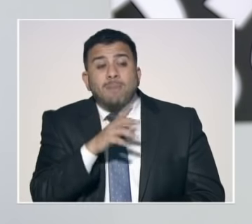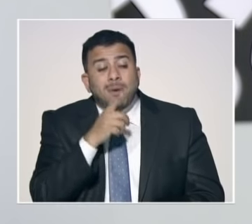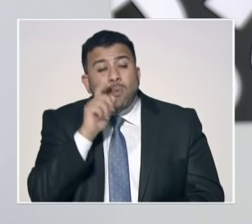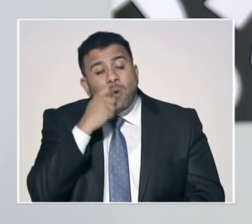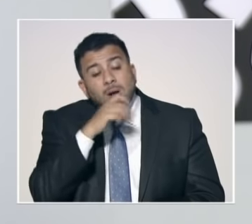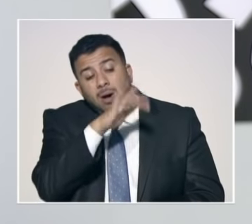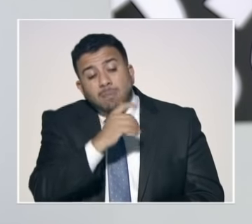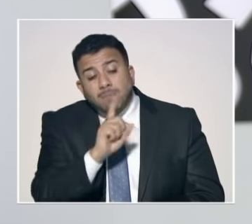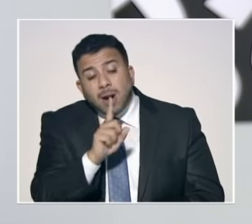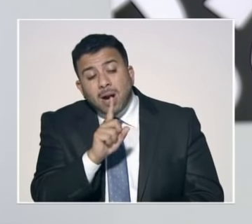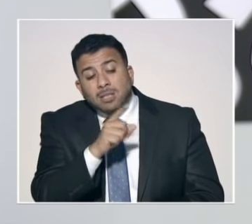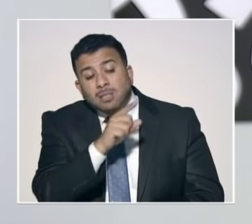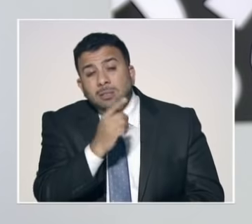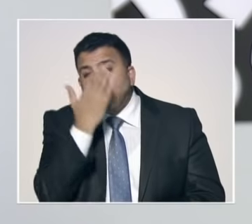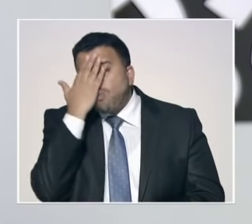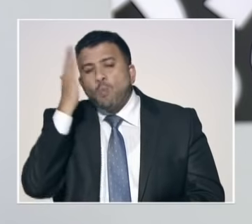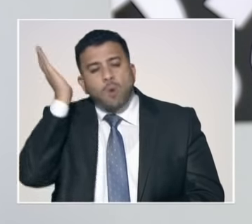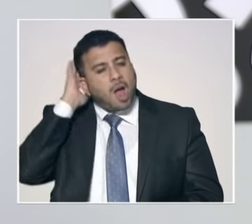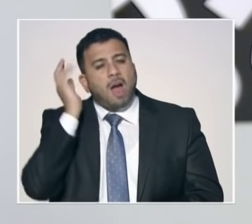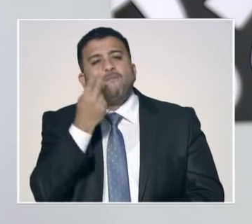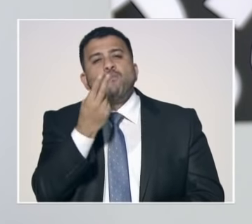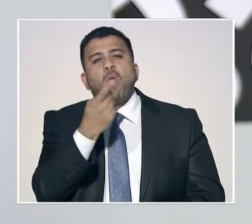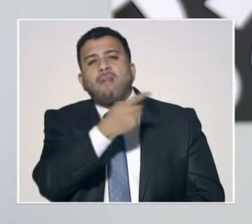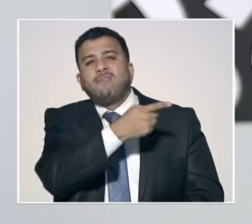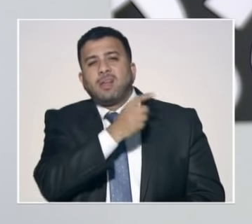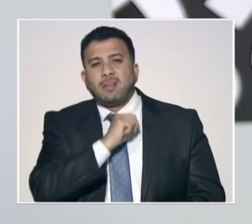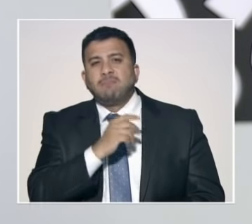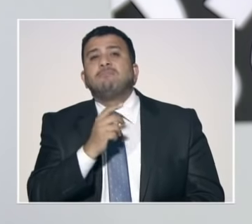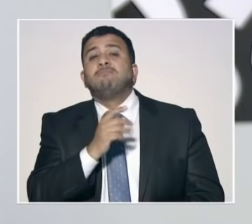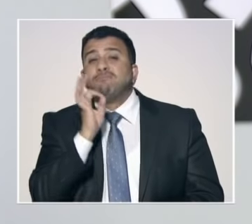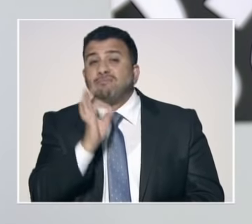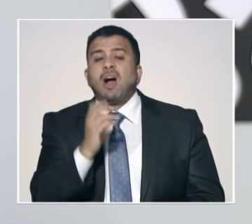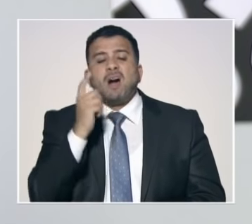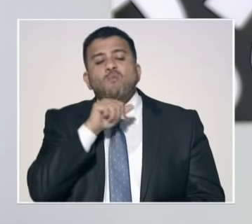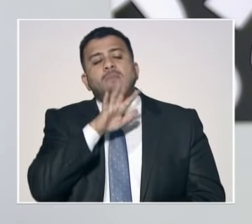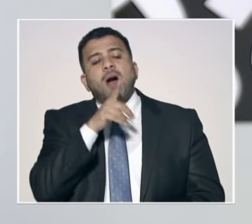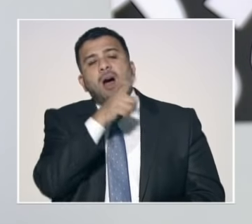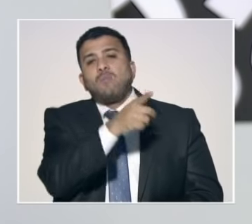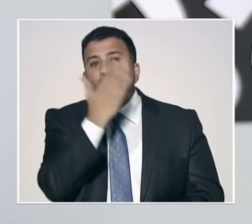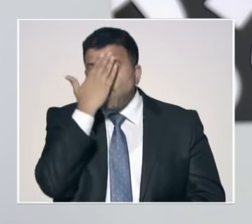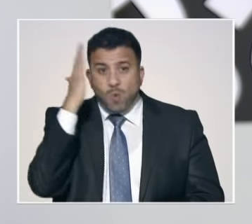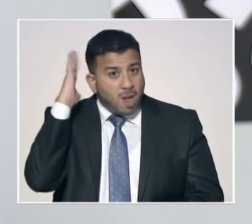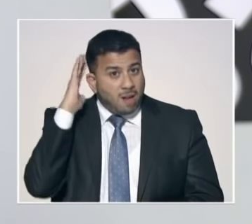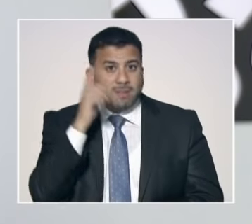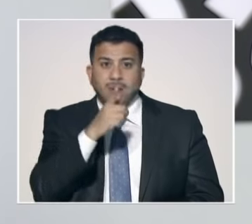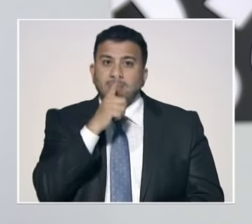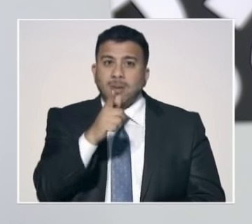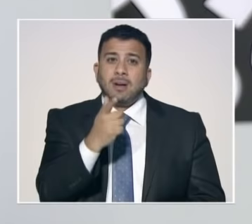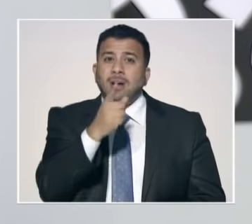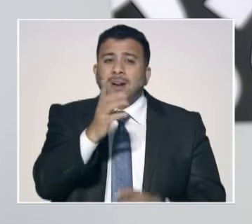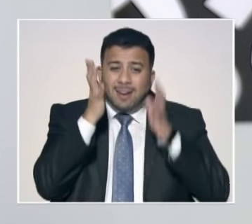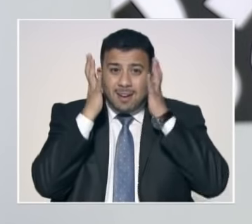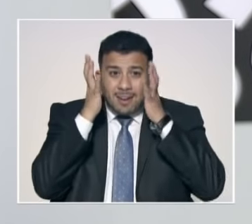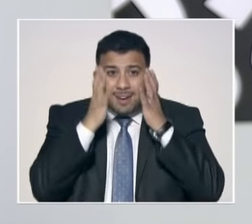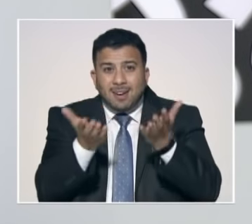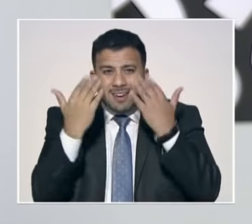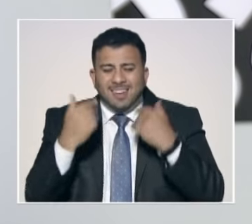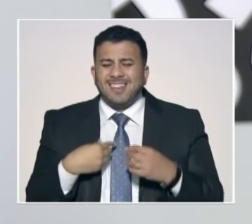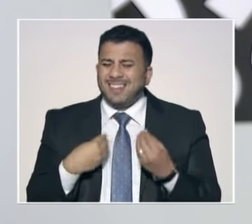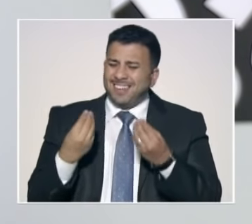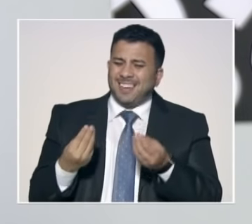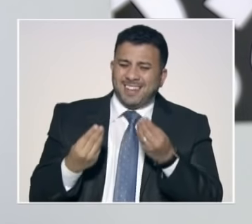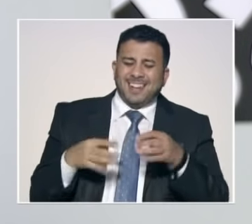إن المنافقين يخادعون الله وهو خادعهم وإذا قاموا إلى الصلاة قاموا كسالى، قاموا